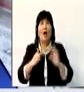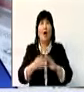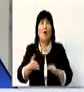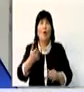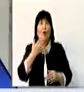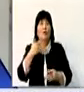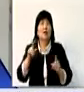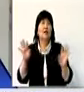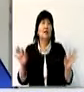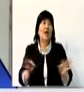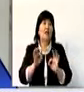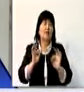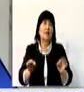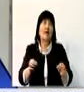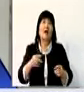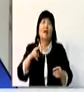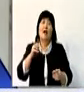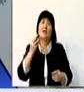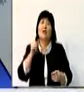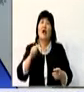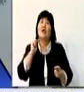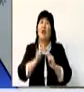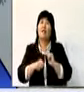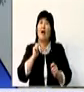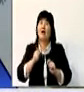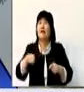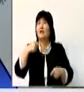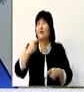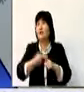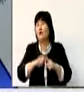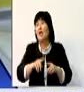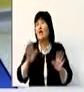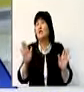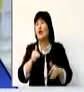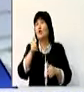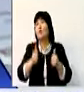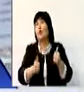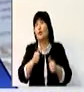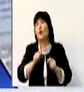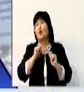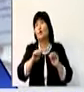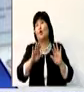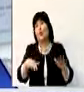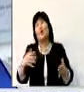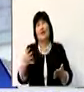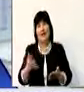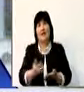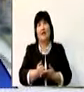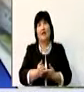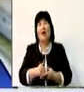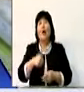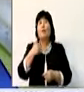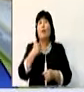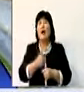ұлттық сазды аспаптар және лашкари қасықтар ансамбльдерін құрды. Жыр мүшәйраларында жүлделі орындарды еленді.